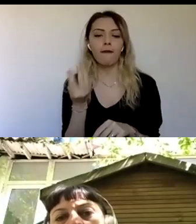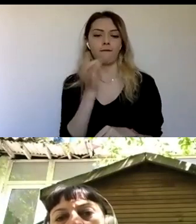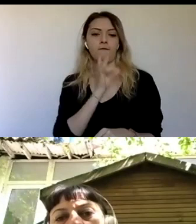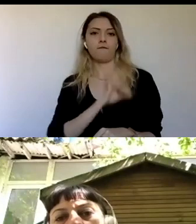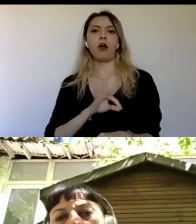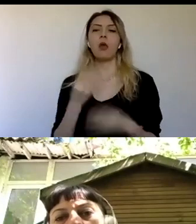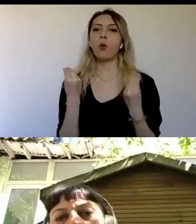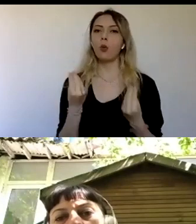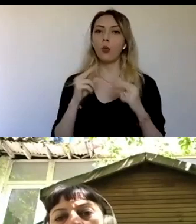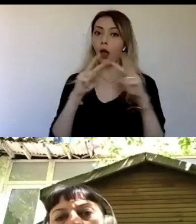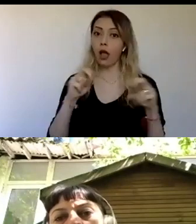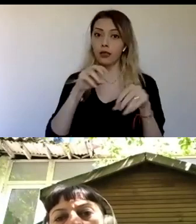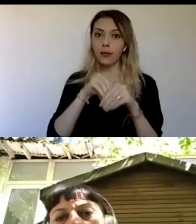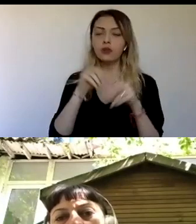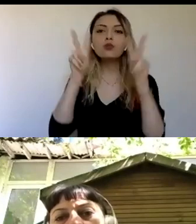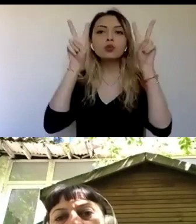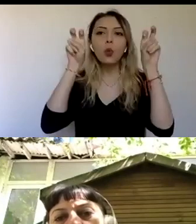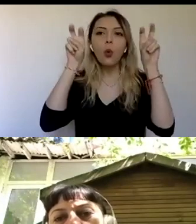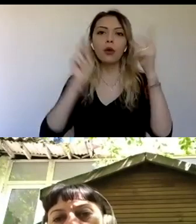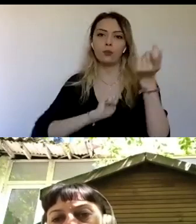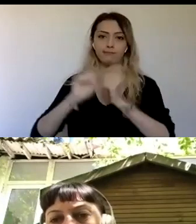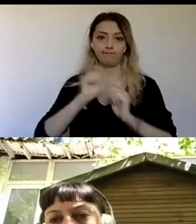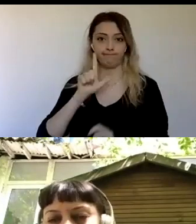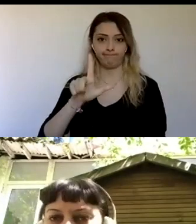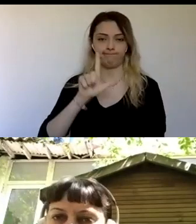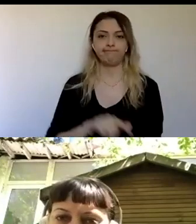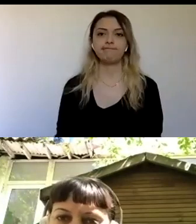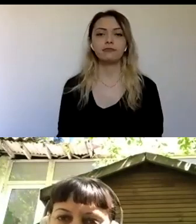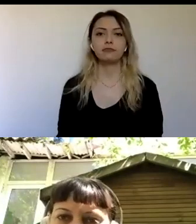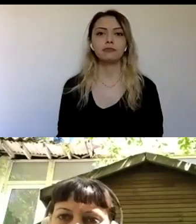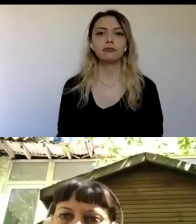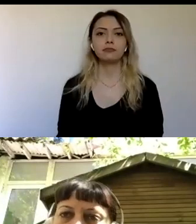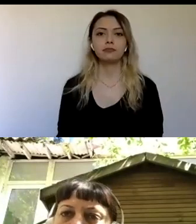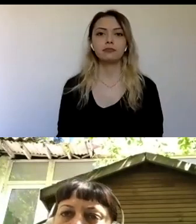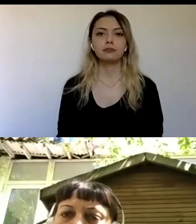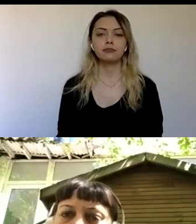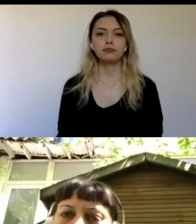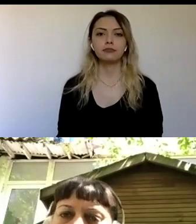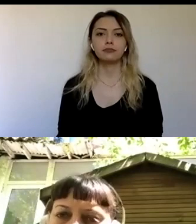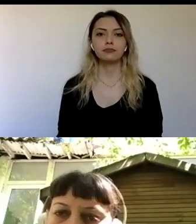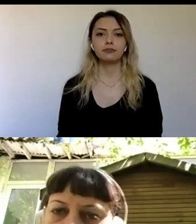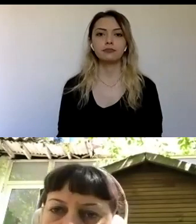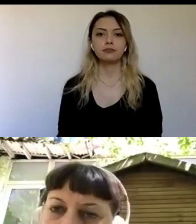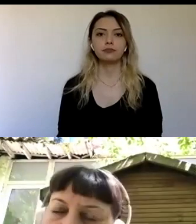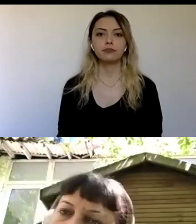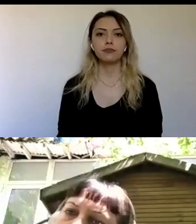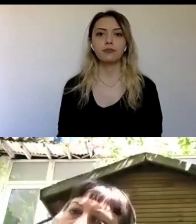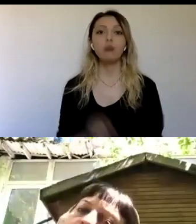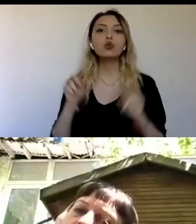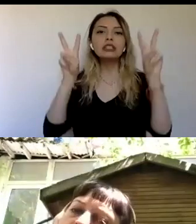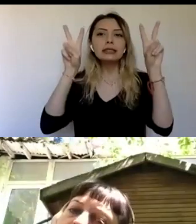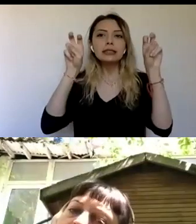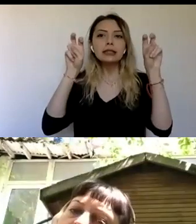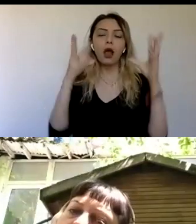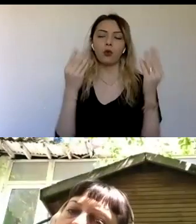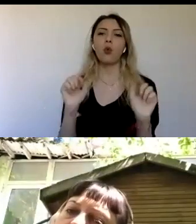birlikte bulmamızı sağlar. Dolayısıyla arama yaparken birazcık dikkat etmemizde fayda var bu çift tırnağı kullanmak.